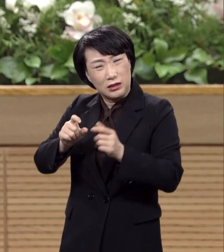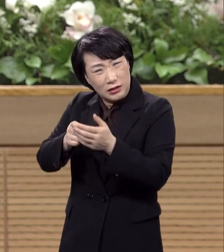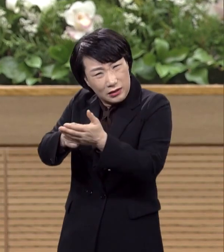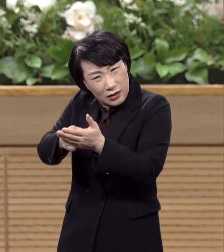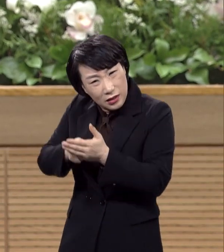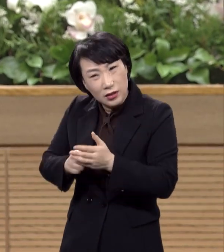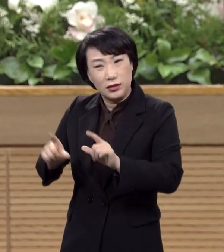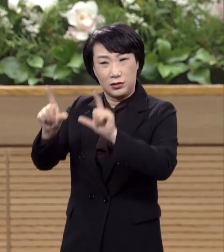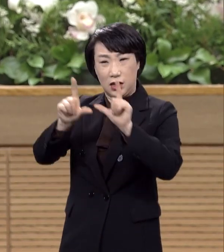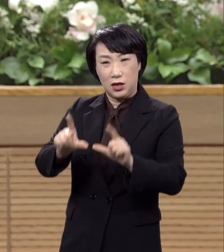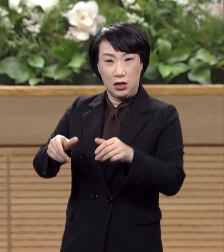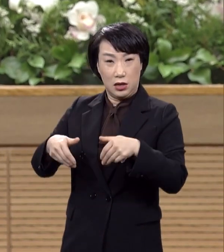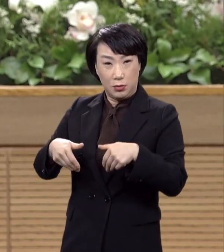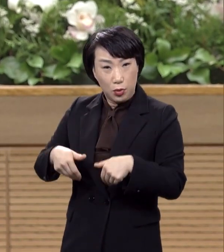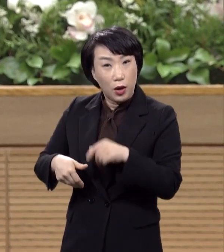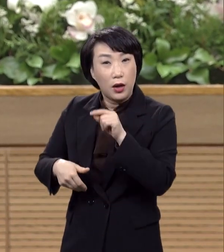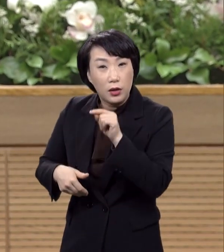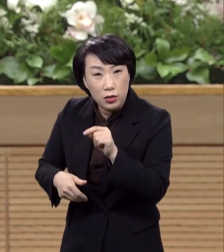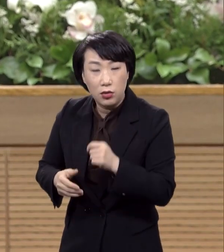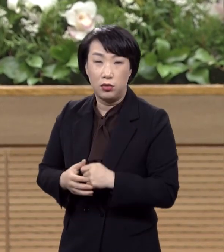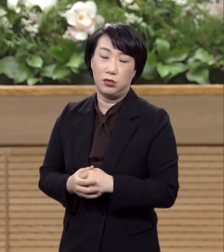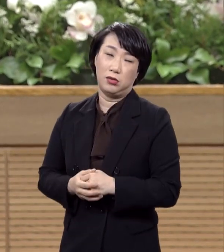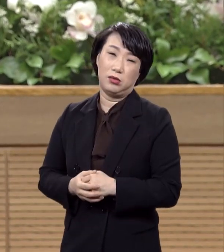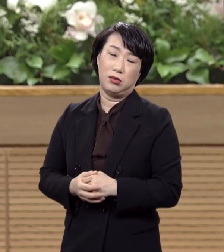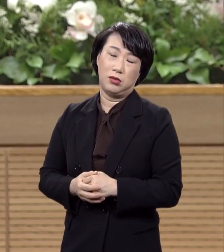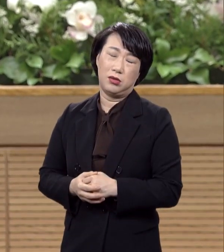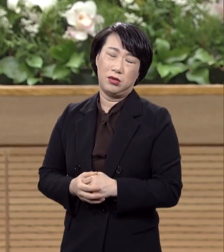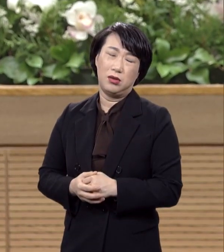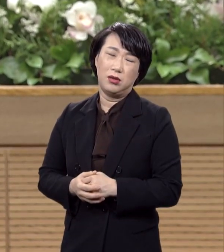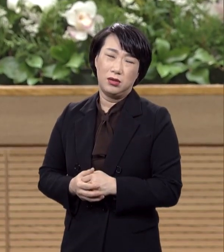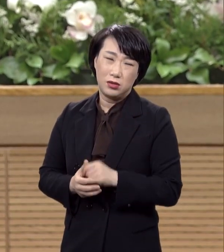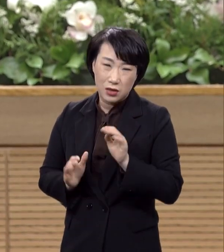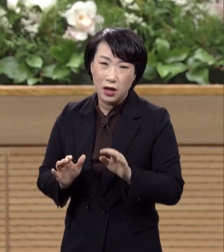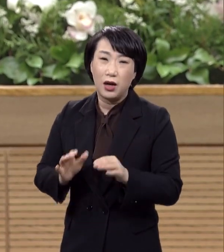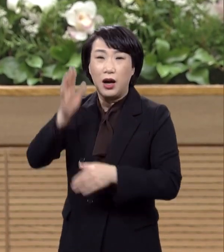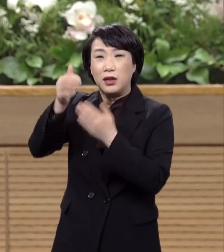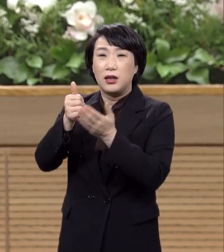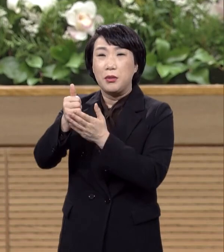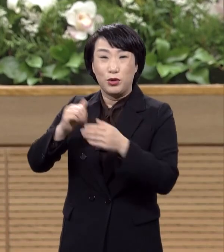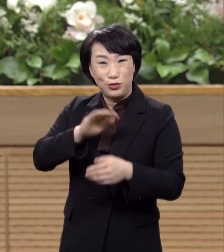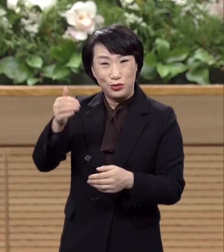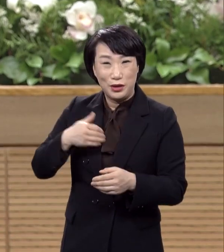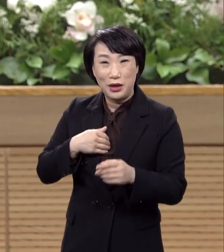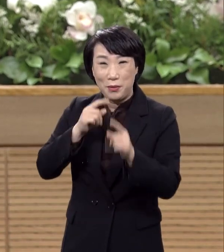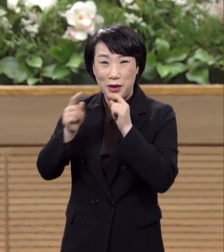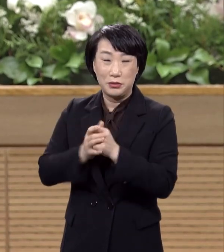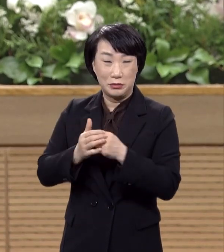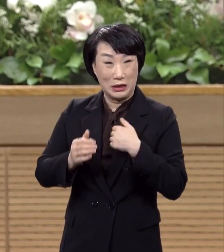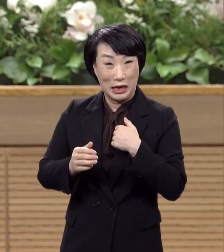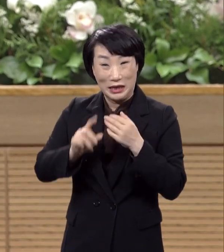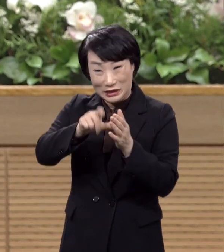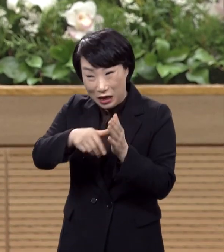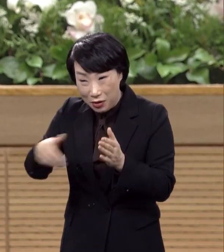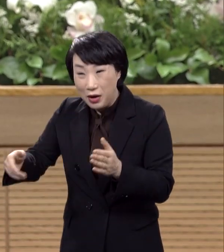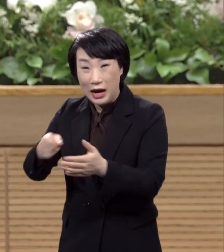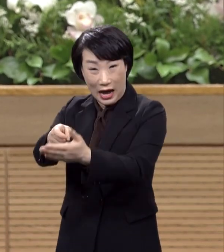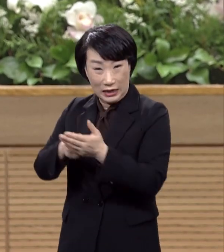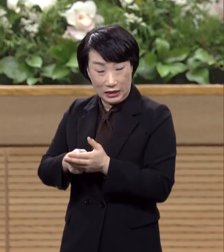알뜰하게 사용해야 되느냐 하는 것은 오죽하면 하나님이 우리에게 내 세월을 아끼라고